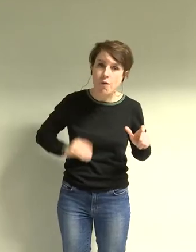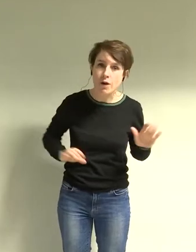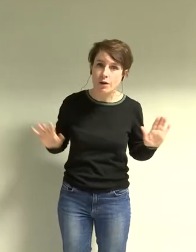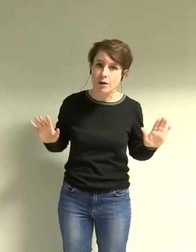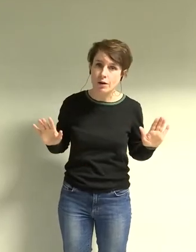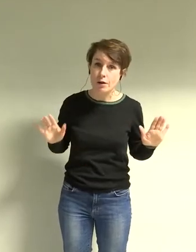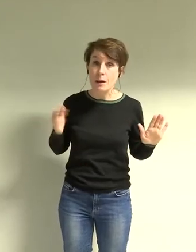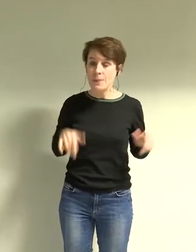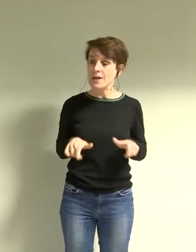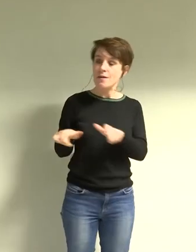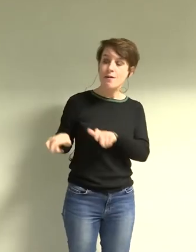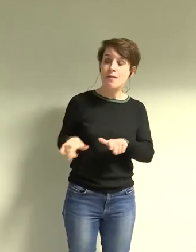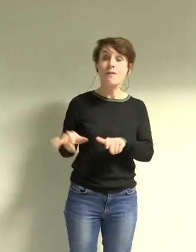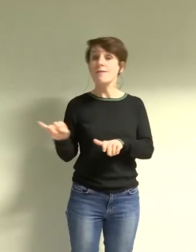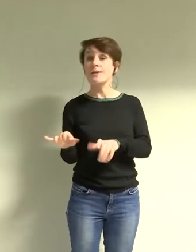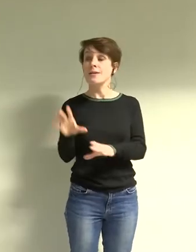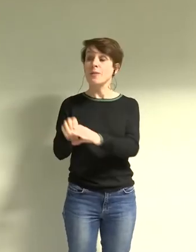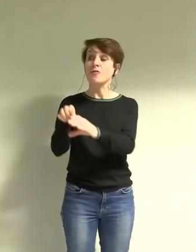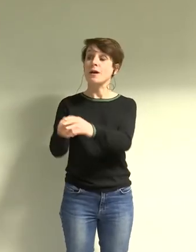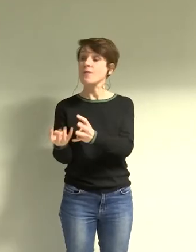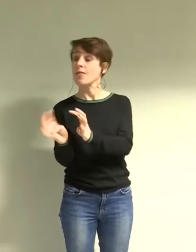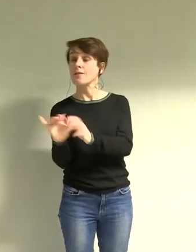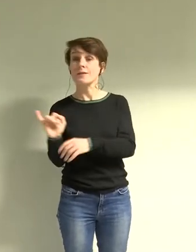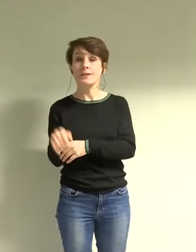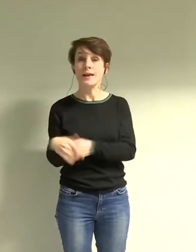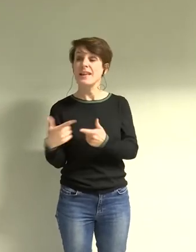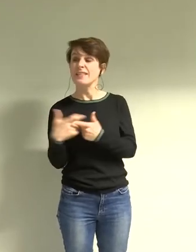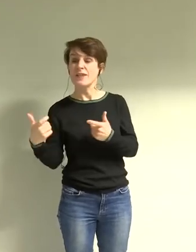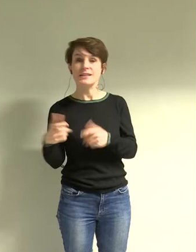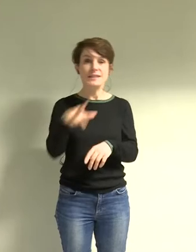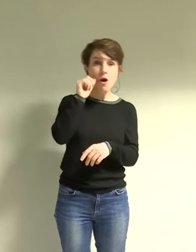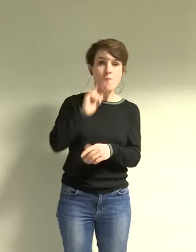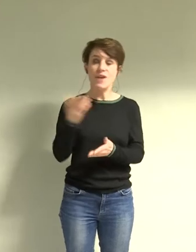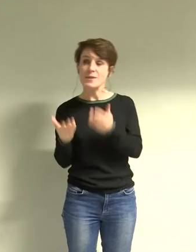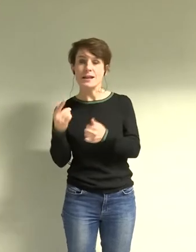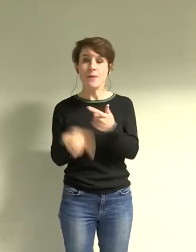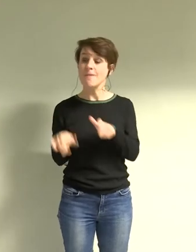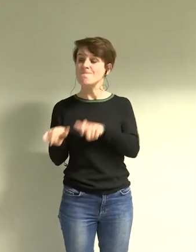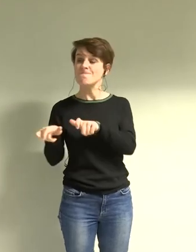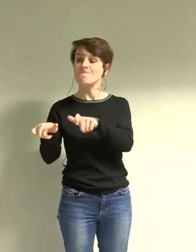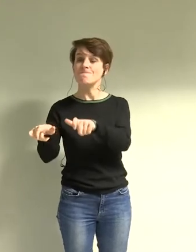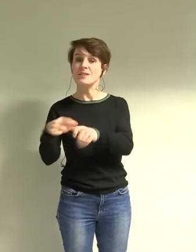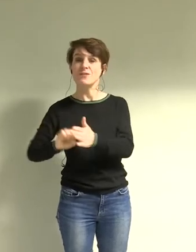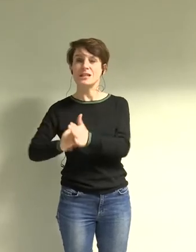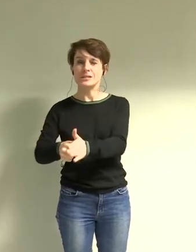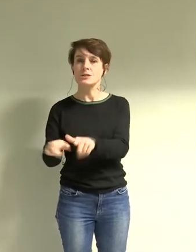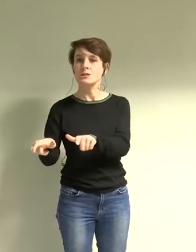contrôlés sur les recrutements la parité la diversité ce qui permet de les tenir ceret